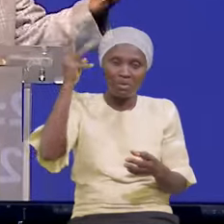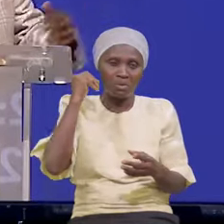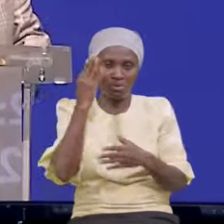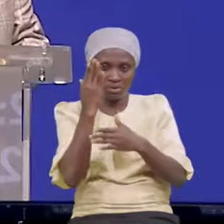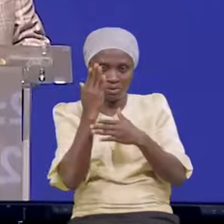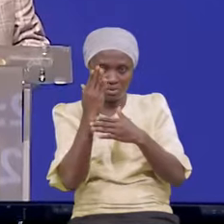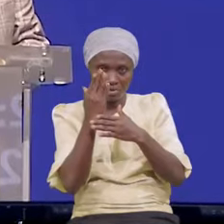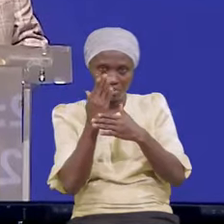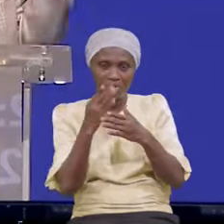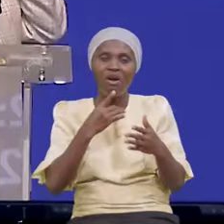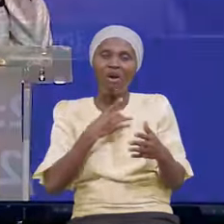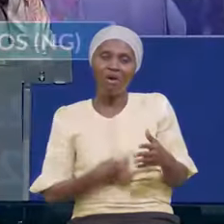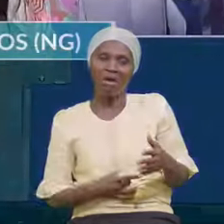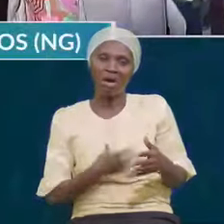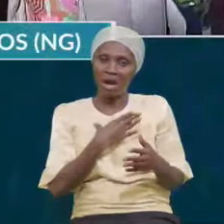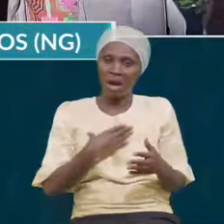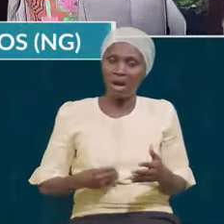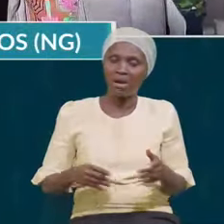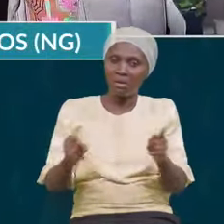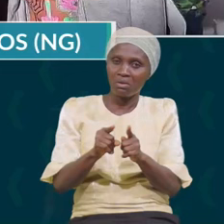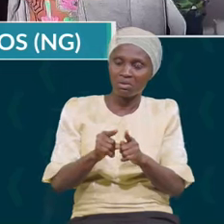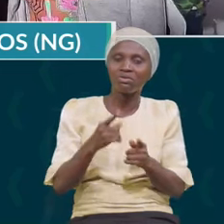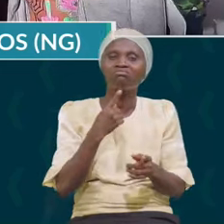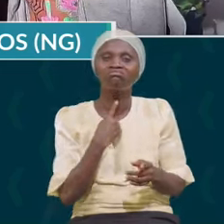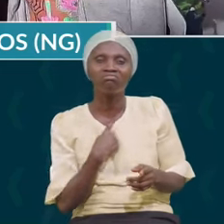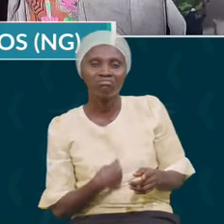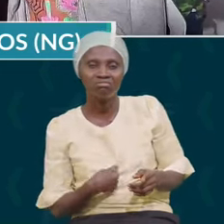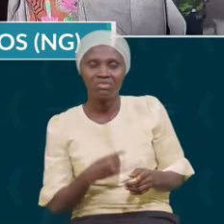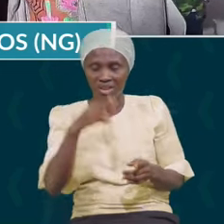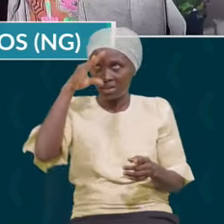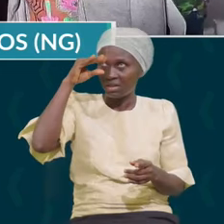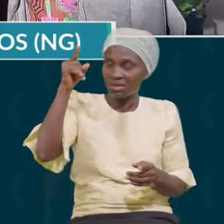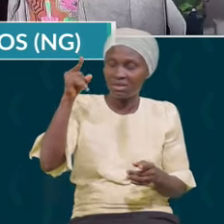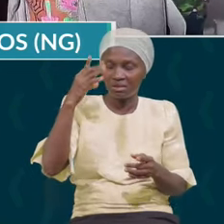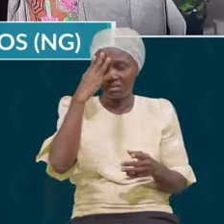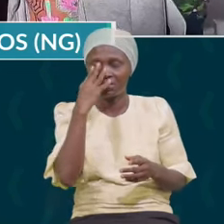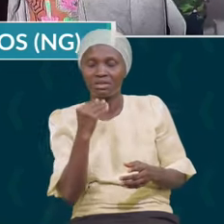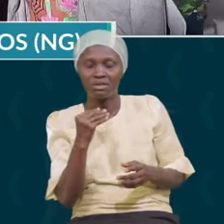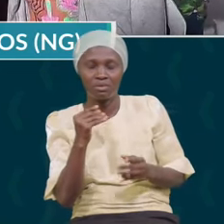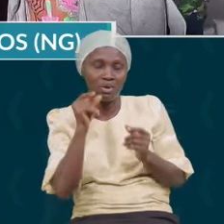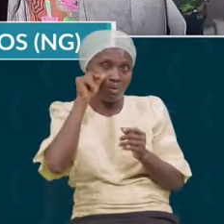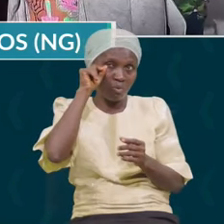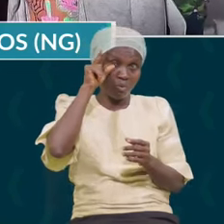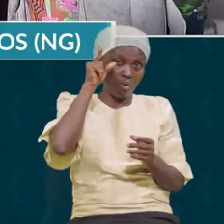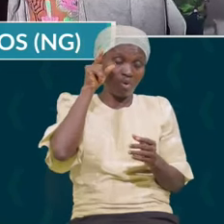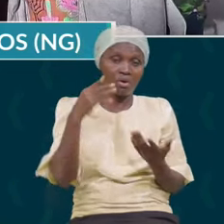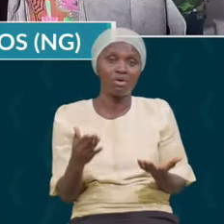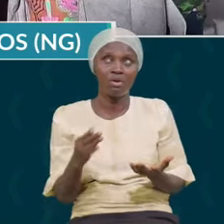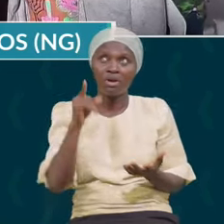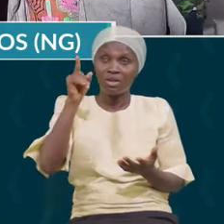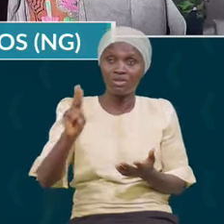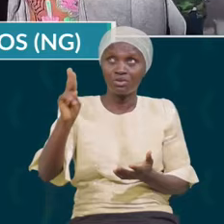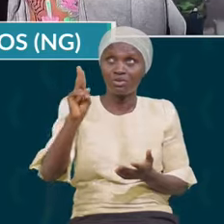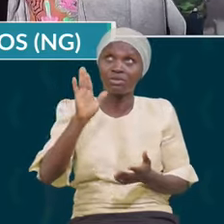ఉన్నాడు, హి వాస్ థర్స్టీ, ఆయన దప్పికగా ఉన్నాడు, హి స్లెప్ట్, ఆయన విడిచిపెట్టబడ్డాడు, నిద్రపోయాడు, ఆయన పైకి లేచాడు, హి యూస్ హిస్ లెగ్